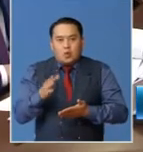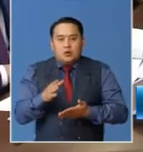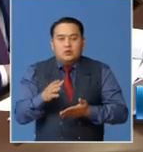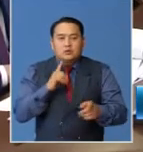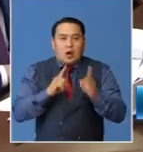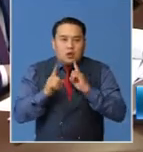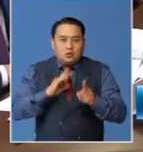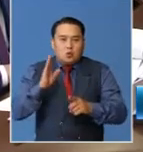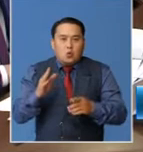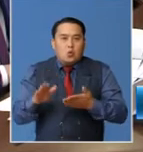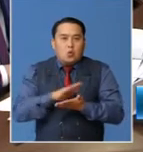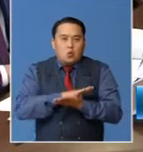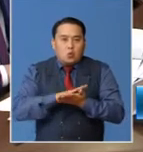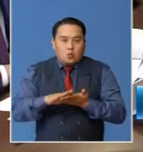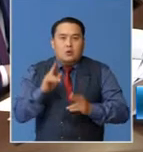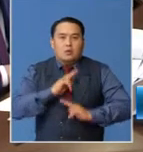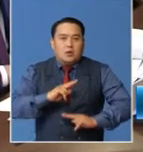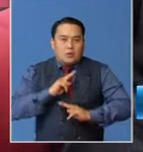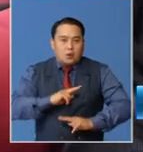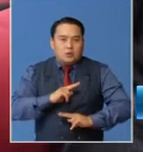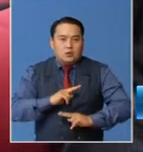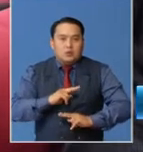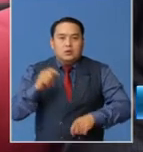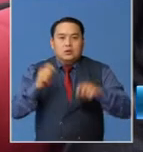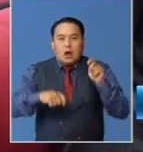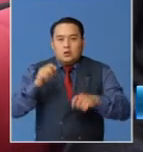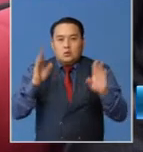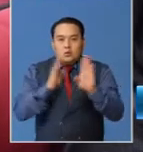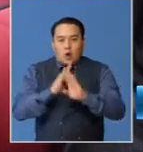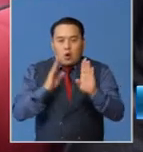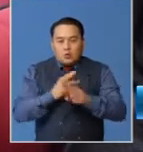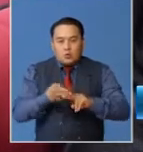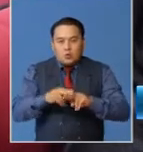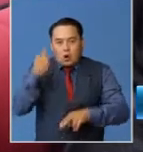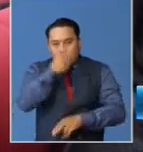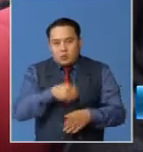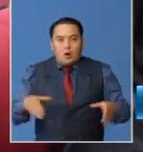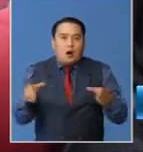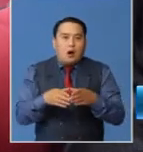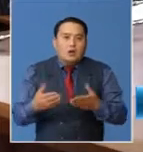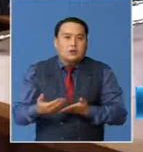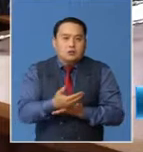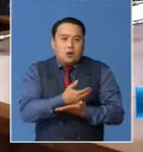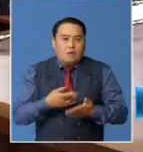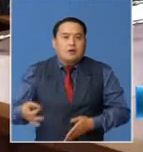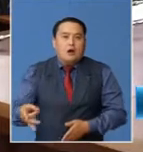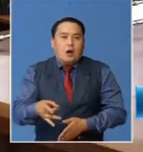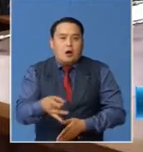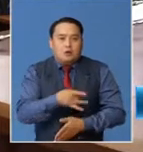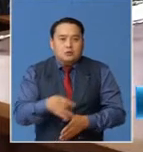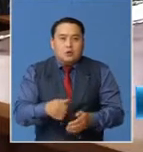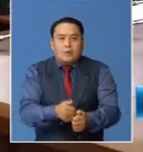повестке заседания – уборочные работы. Из-за дождливой погоды в текущем году компания в зерносеющих регионах идет